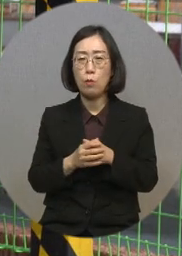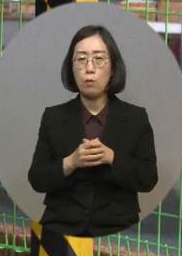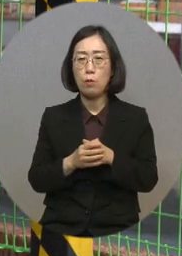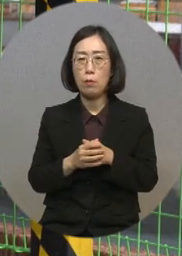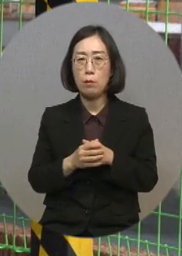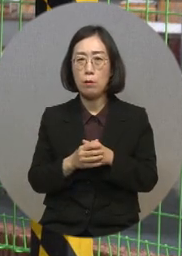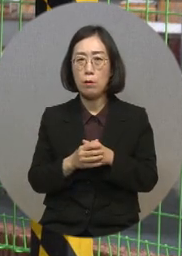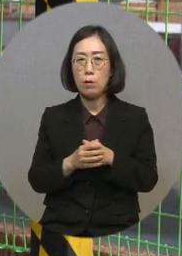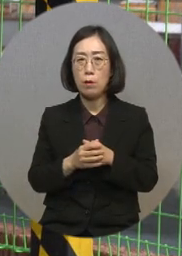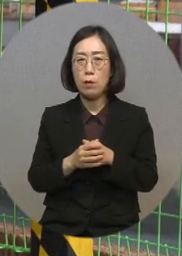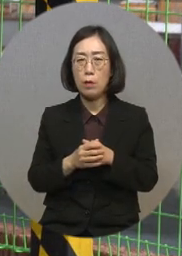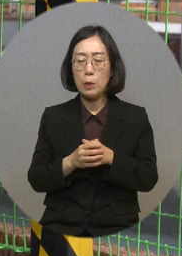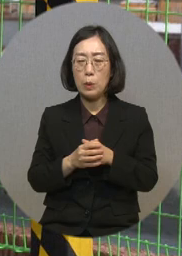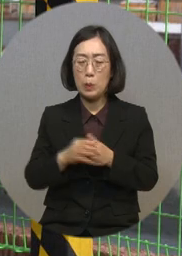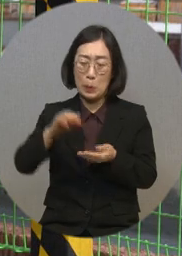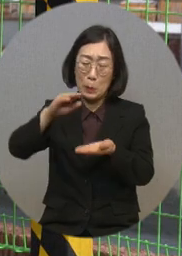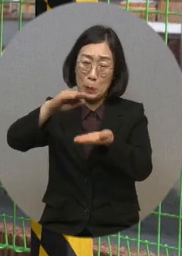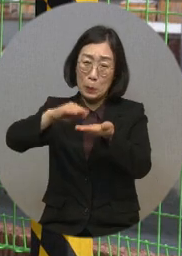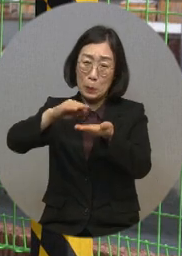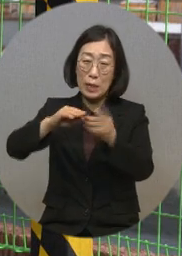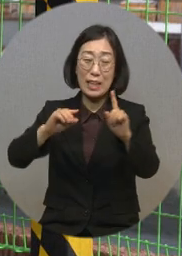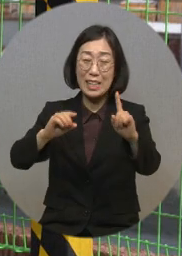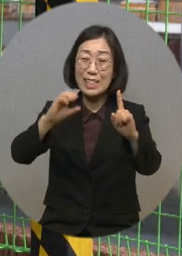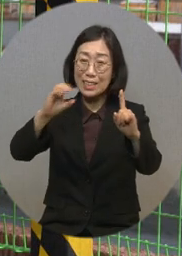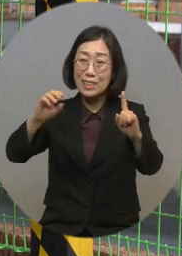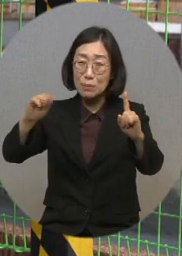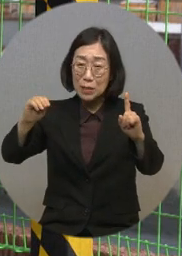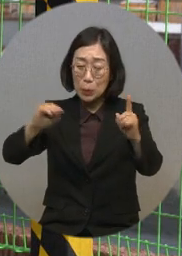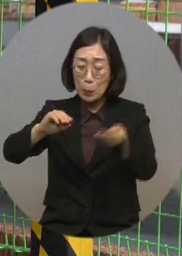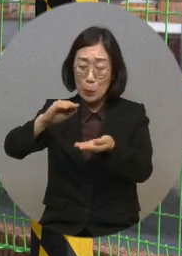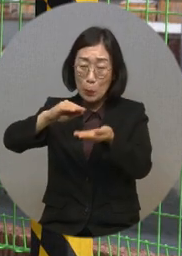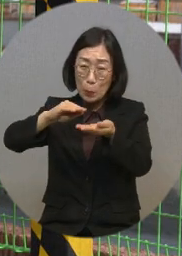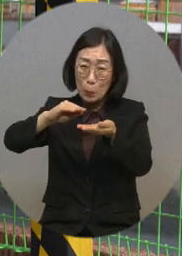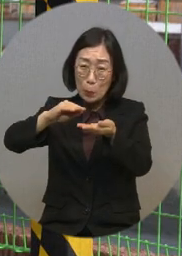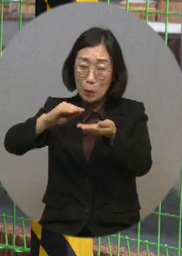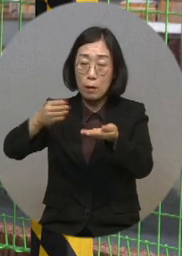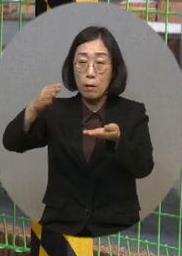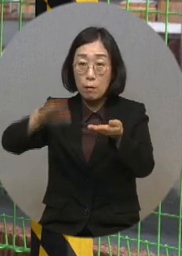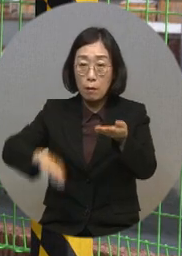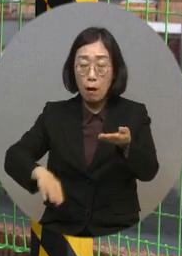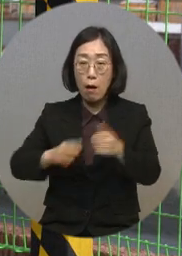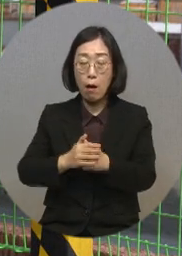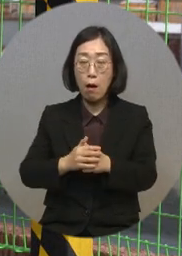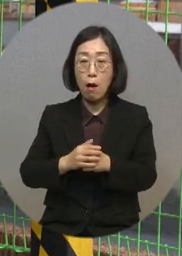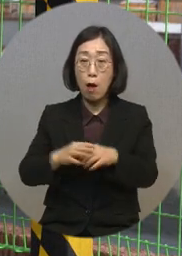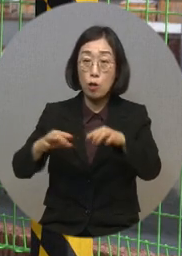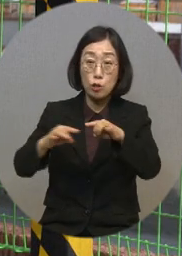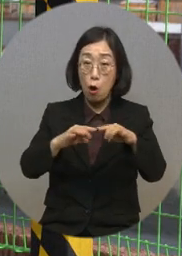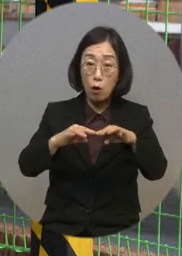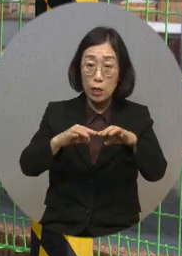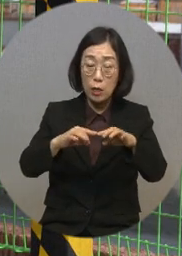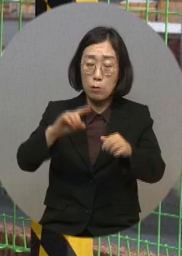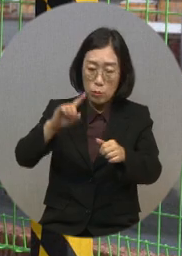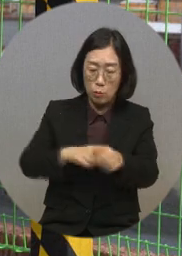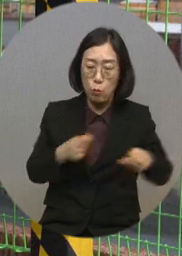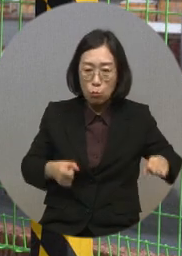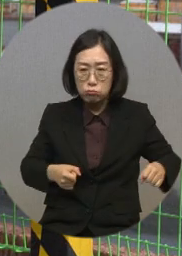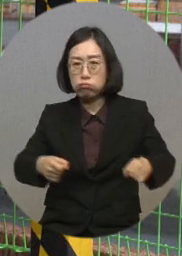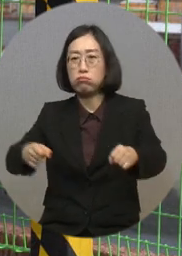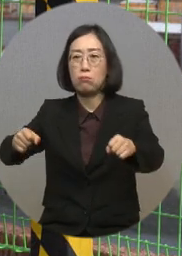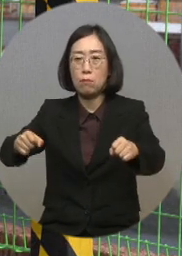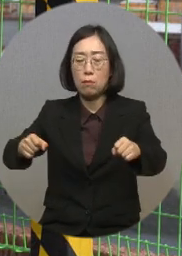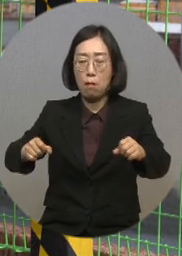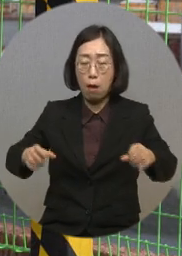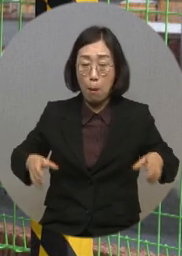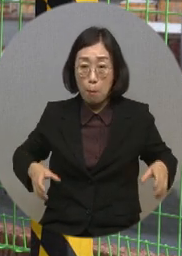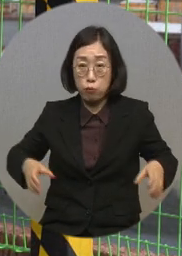뭐 보시면 뭐 한 1cm도 안 되는 단차가 그 전동휠체어는 그냥 부딪히면서 올라가면 넘어갑니다. 근데